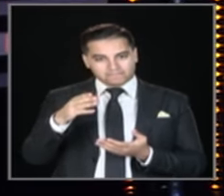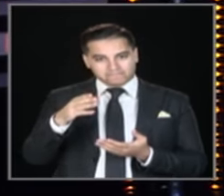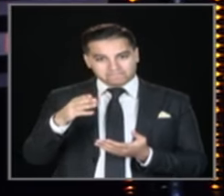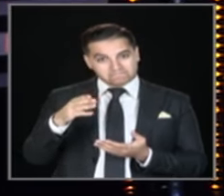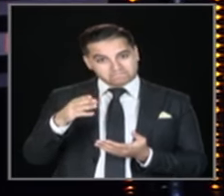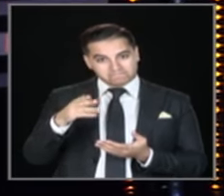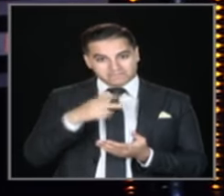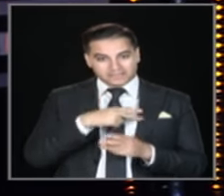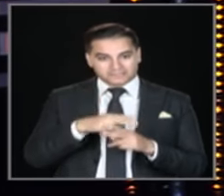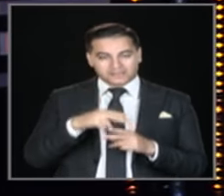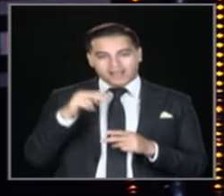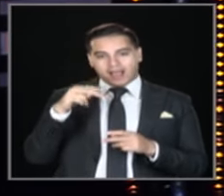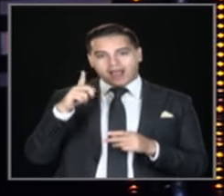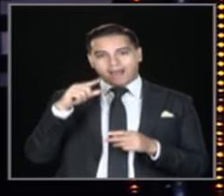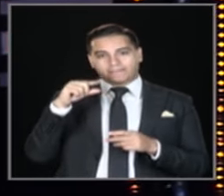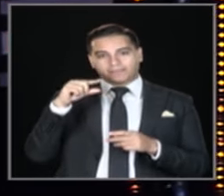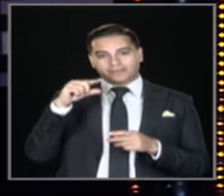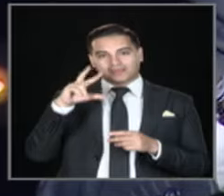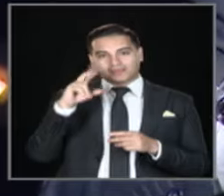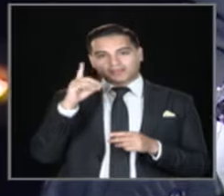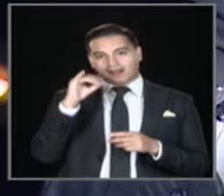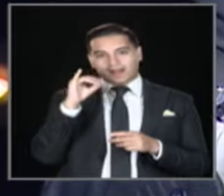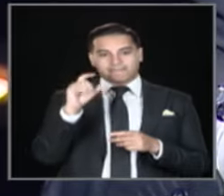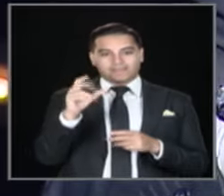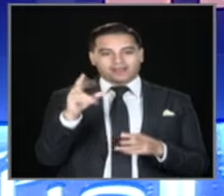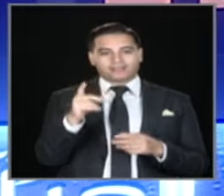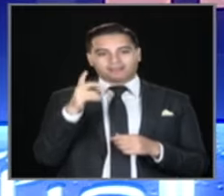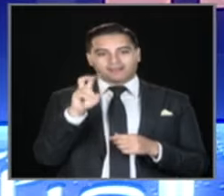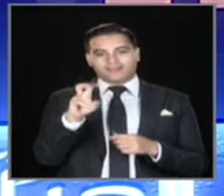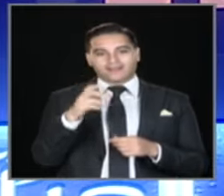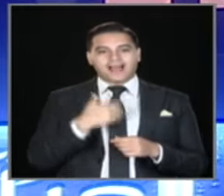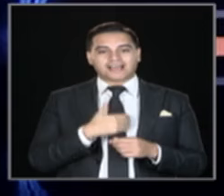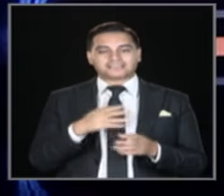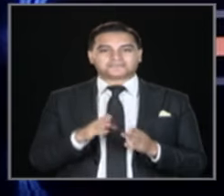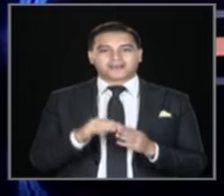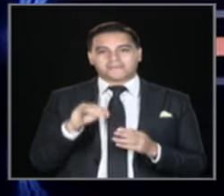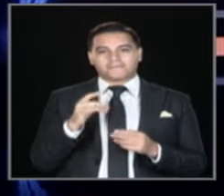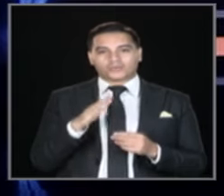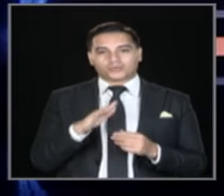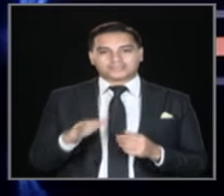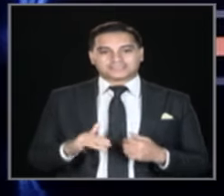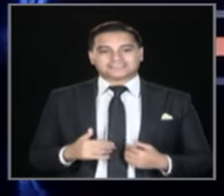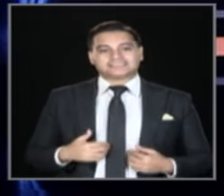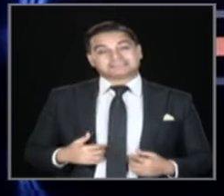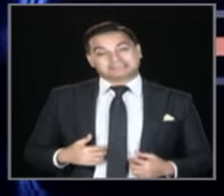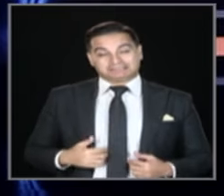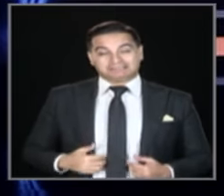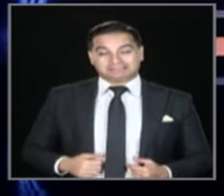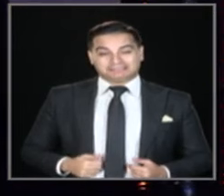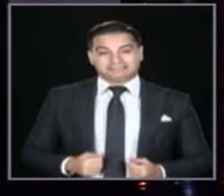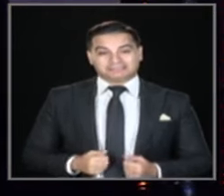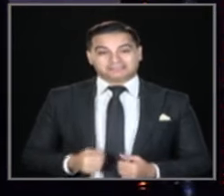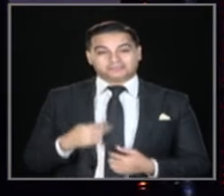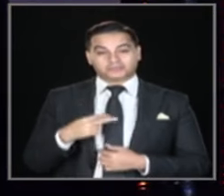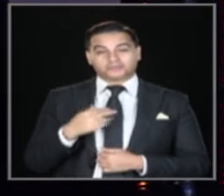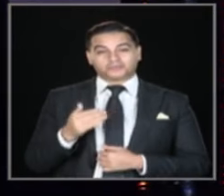حد عبد الرحمن طارق حس ان انا هاجي مع مرسي يجي مع مرسي حاضر بس كده معظم الناس ما يعرفوش عامه انا و عبد الرحمن